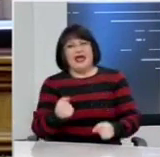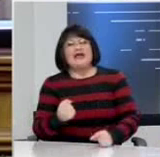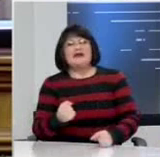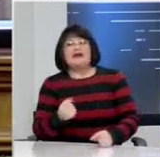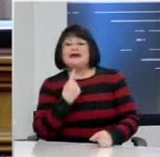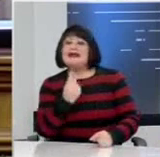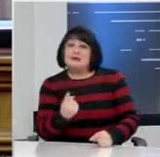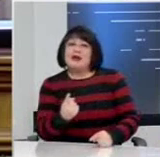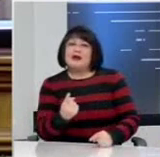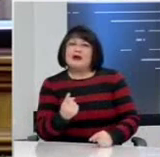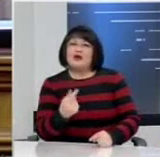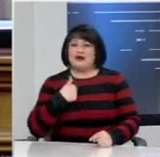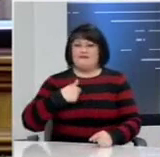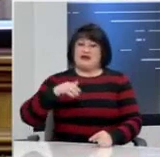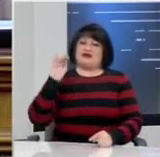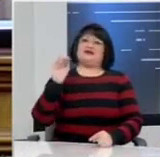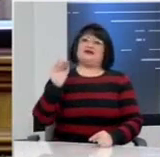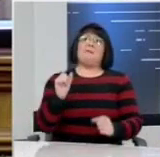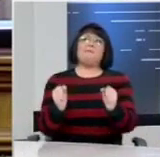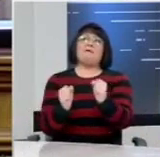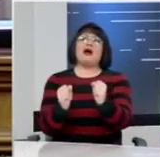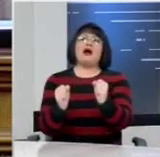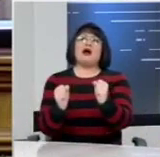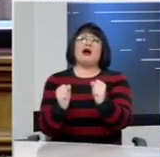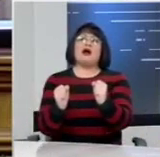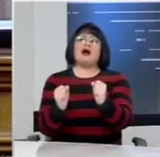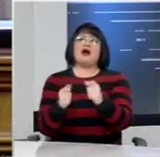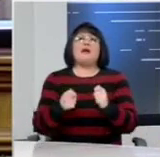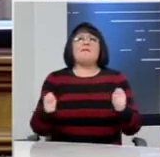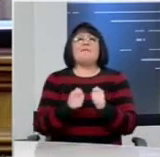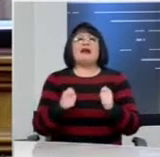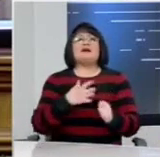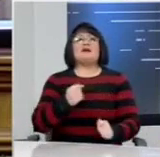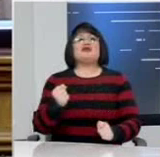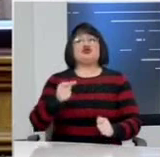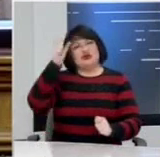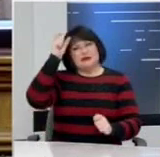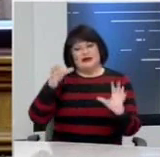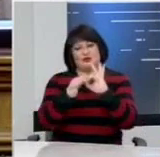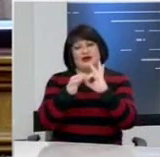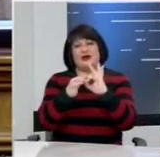ότι με πρωτοβουλία της Αθήνας παγώνουν τα μέτρα οικοδόμησης εμπιστοσύνης με την Τουρκία.